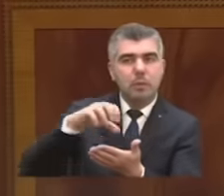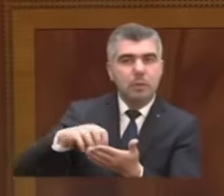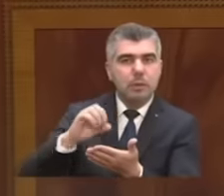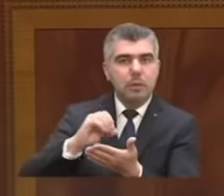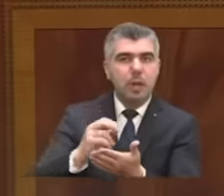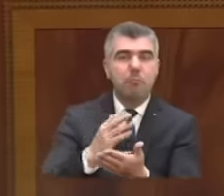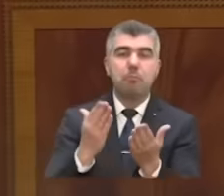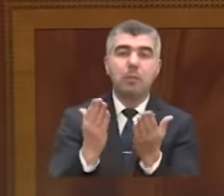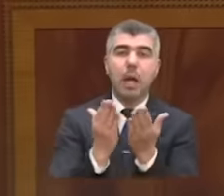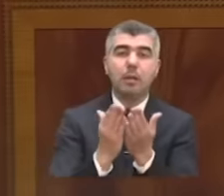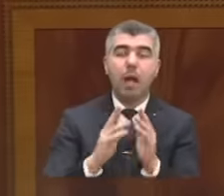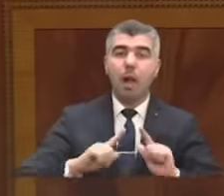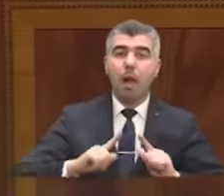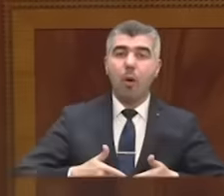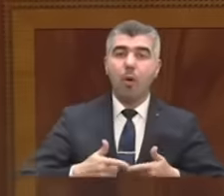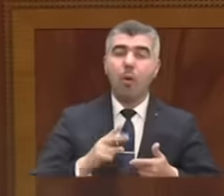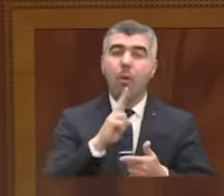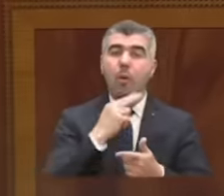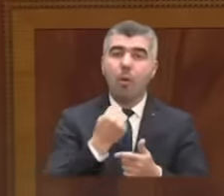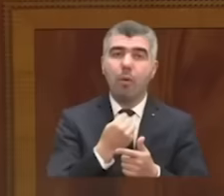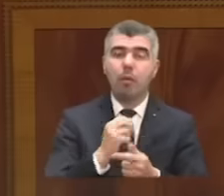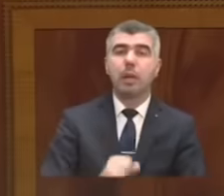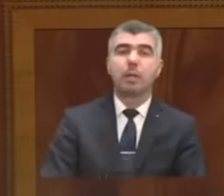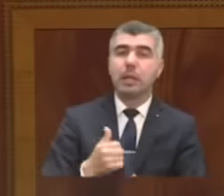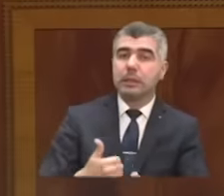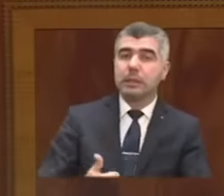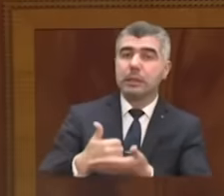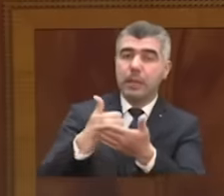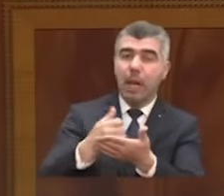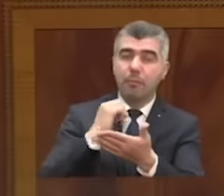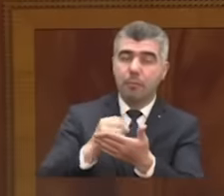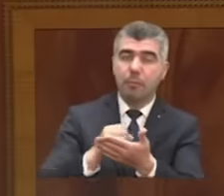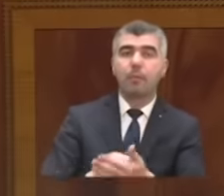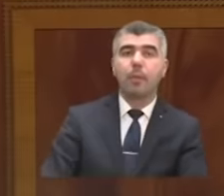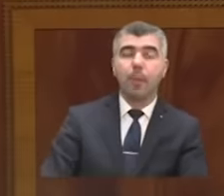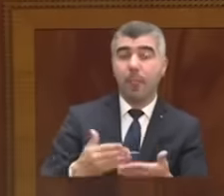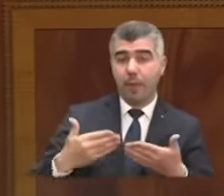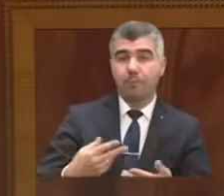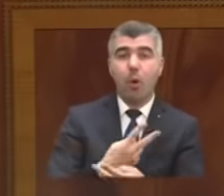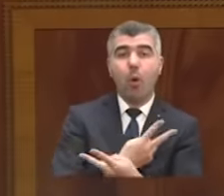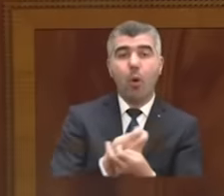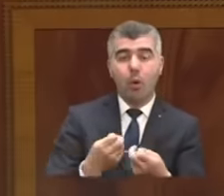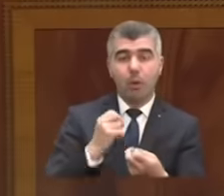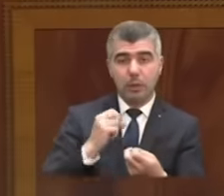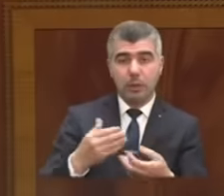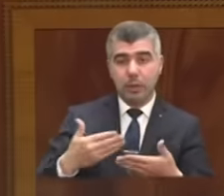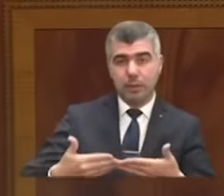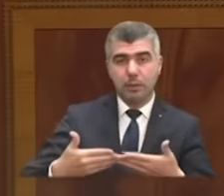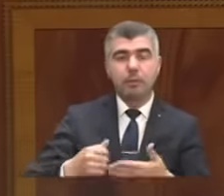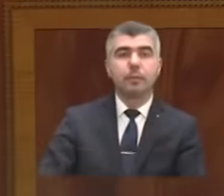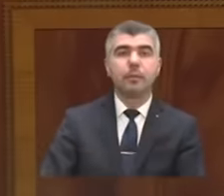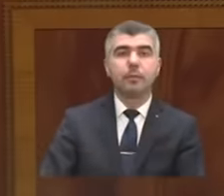الوطني للدعم التربوي بالمؤسسات التعليمية العمومية مع تكثيف حصص الدعم خلال